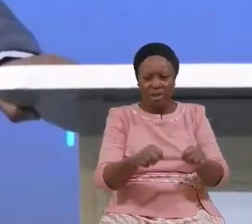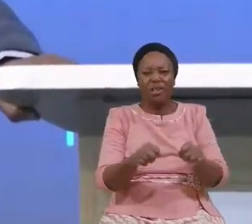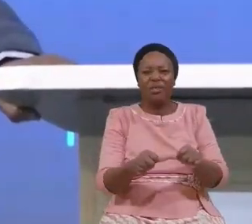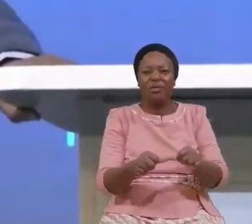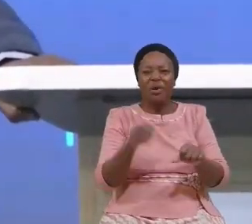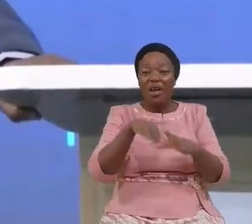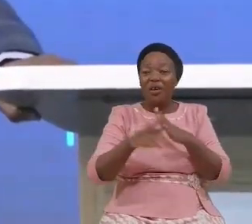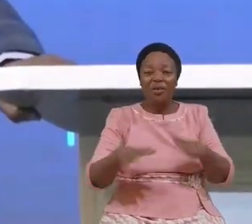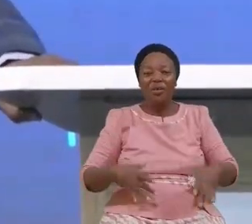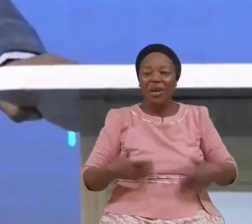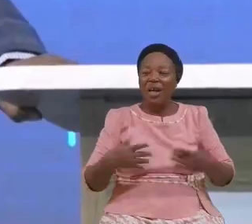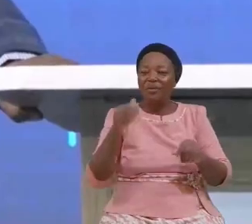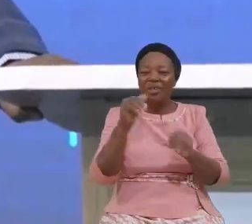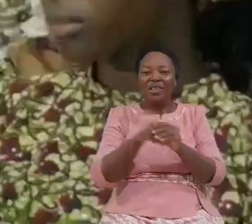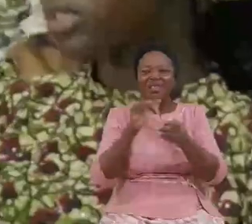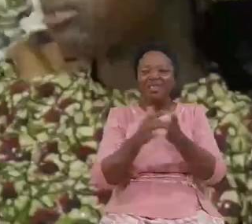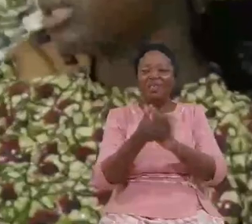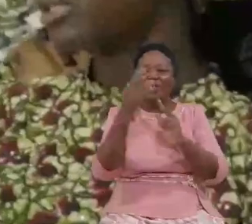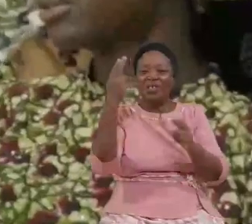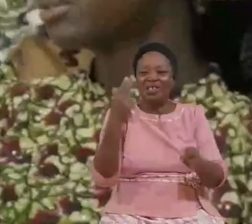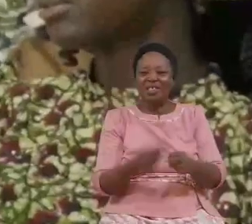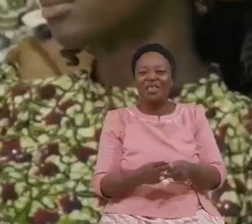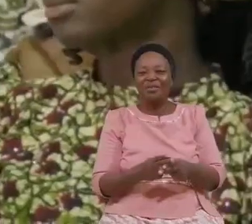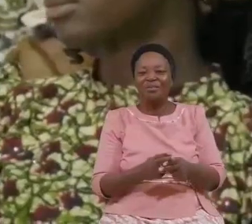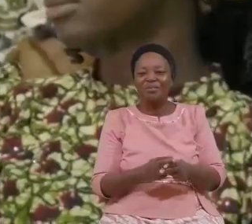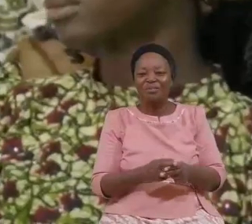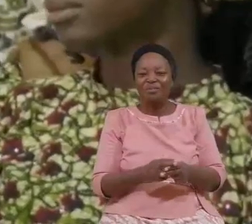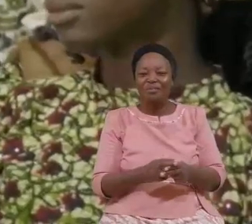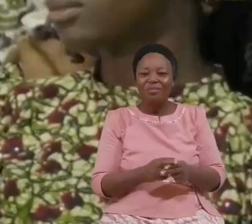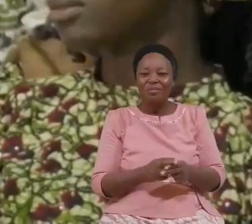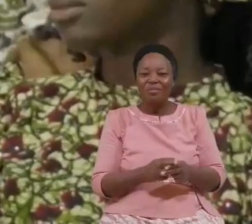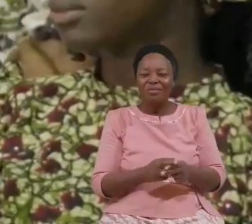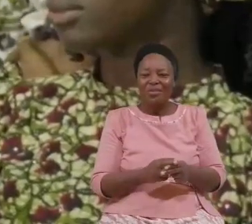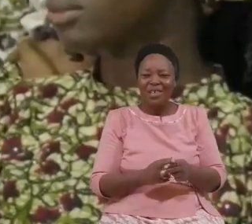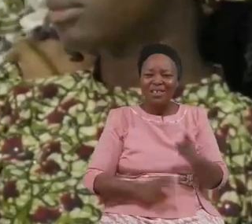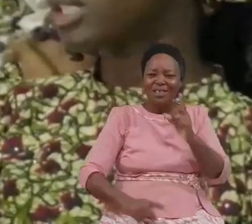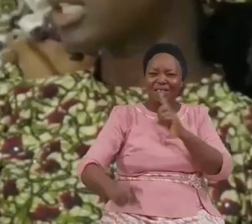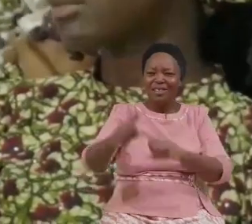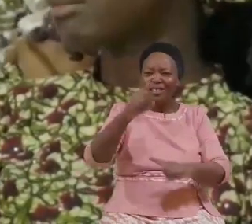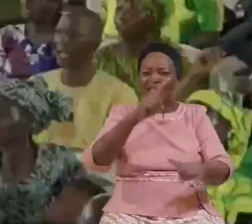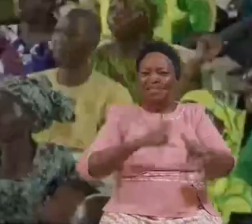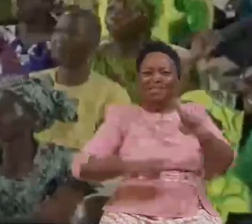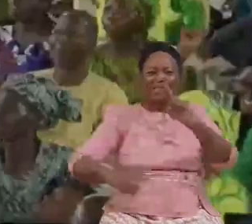ta vie au nom de Jésus quelques là-bas